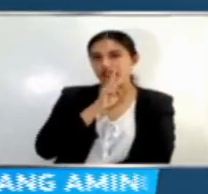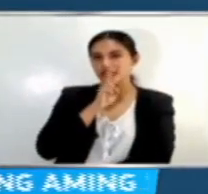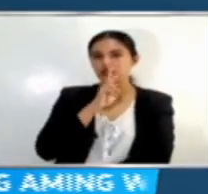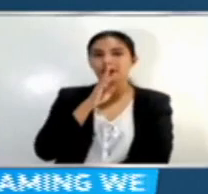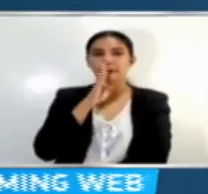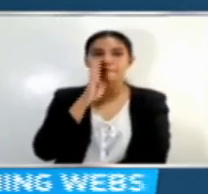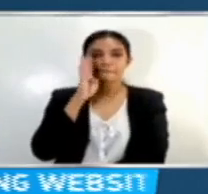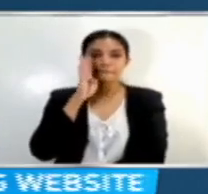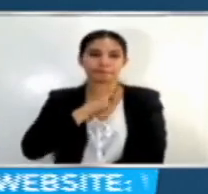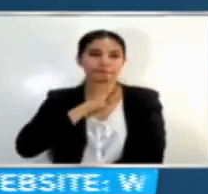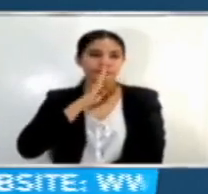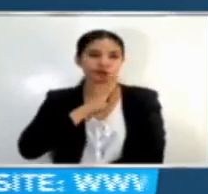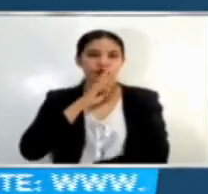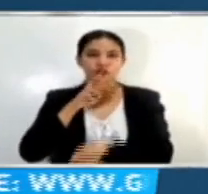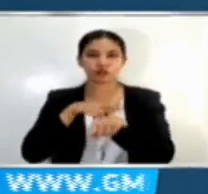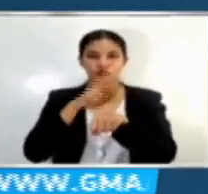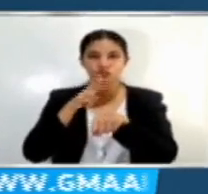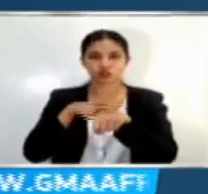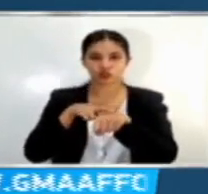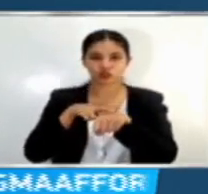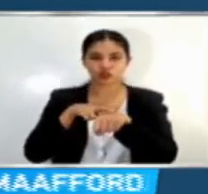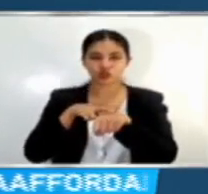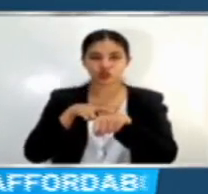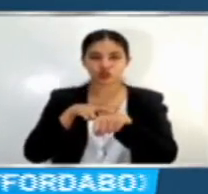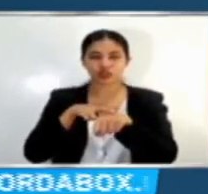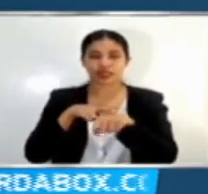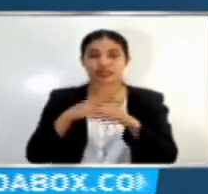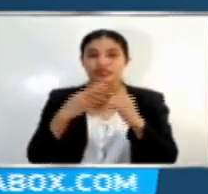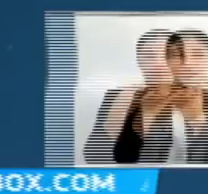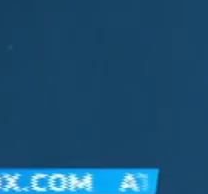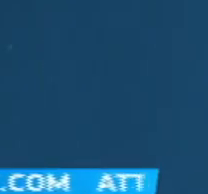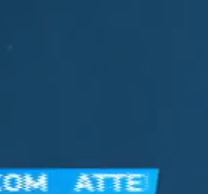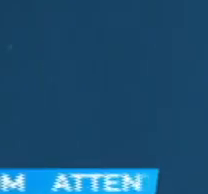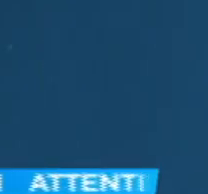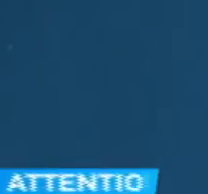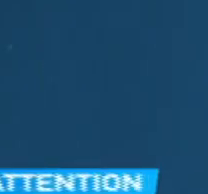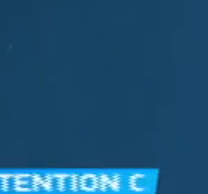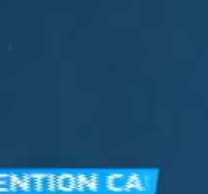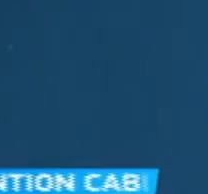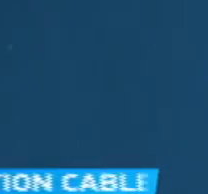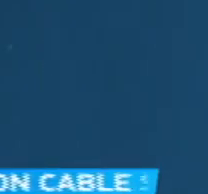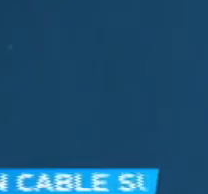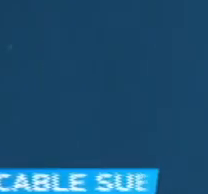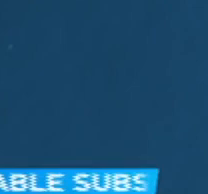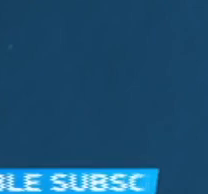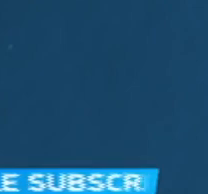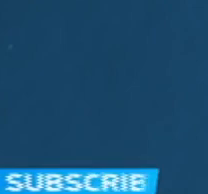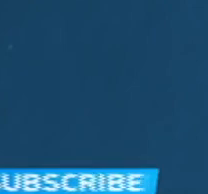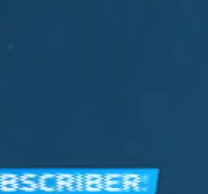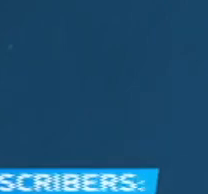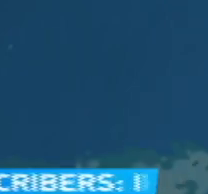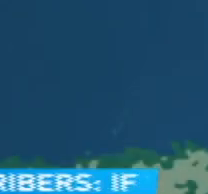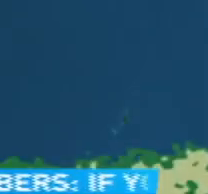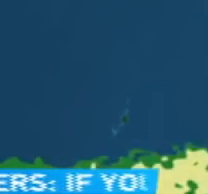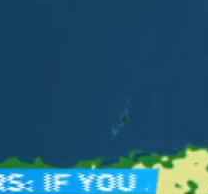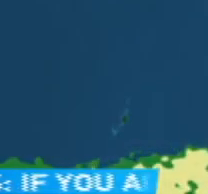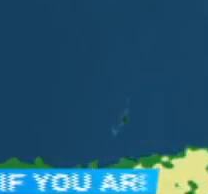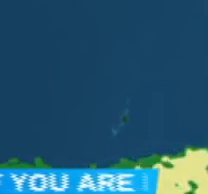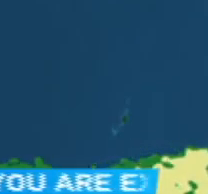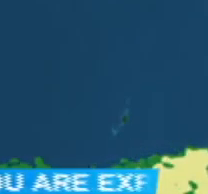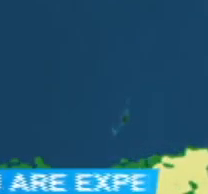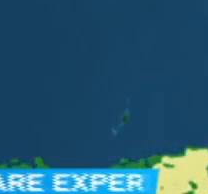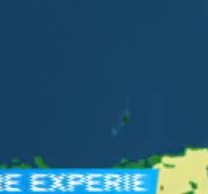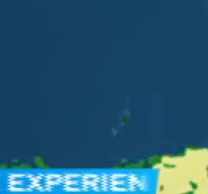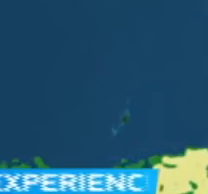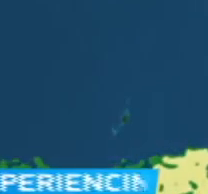pag-asa ngayong buwan. Sa ngayon, wala tayong minomonitor na sama ng panahon. Pero maging I am ready pa rin sa maghapong ulan